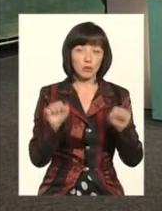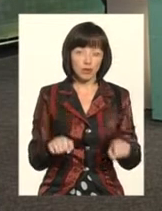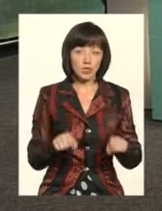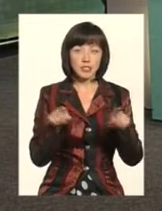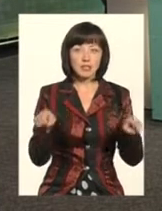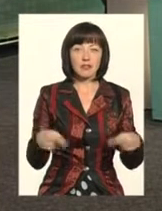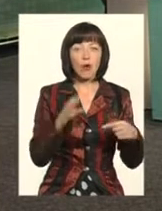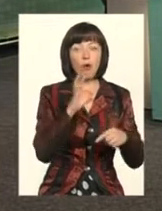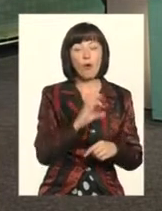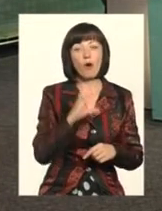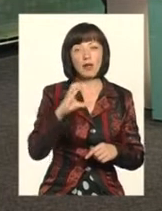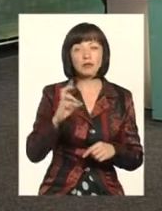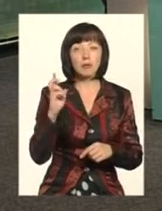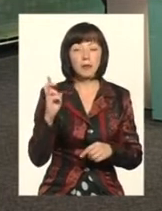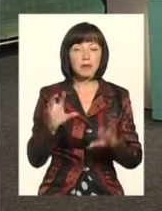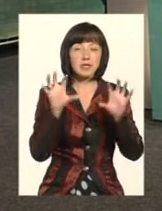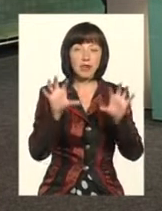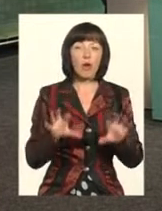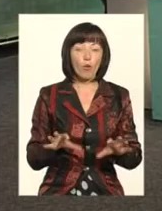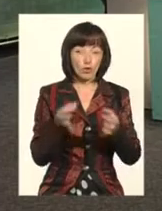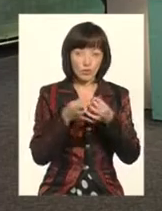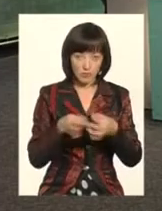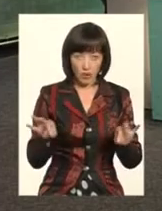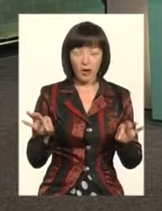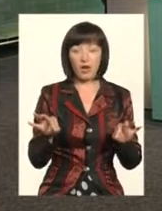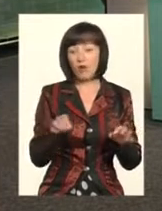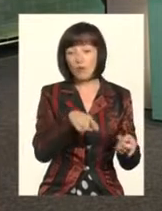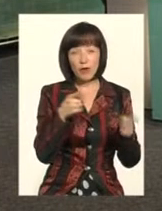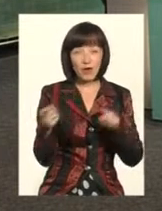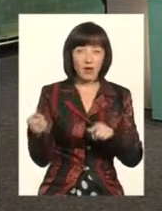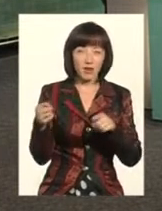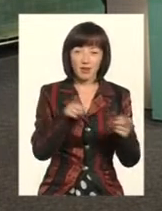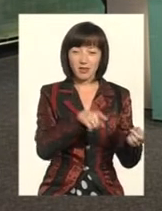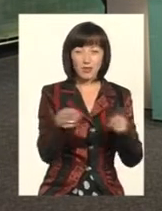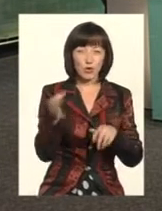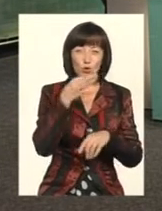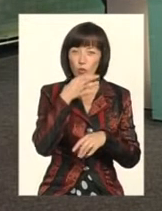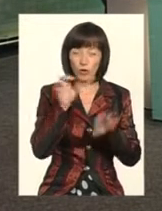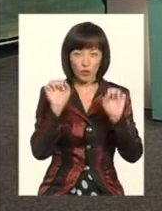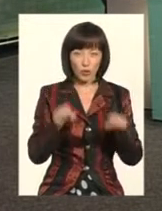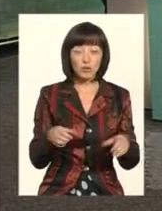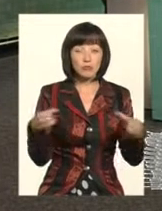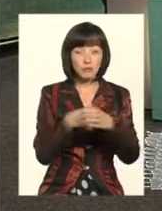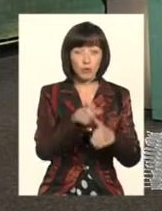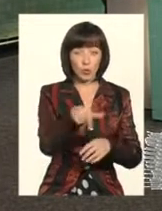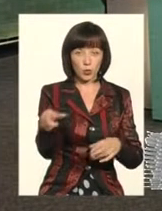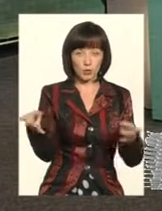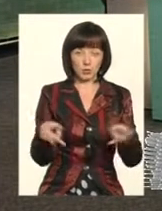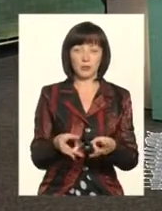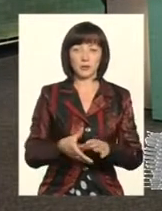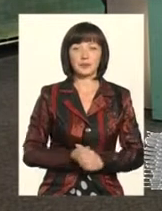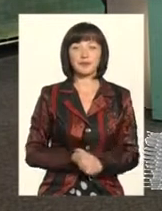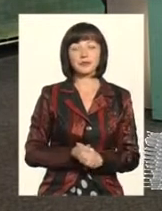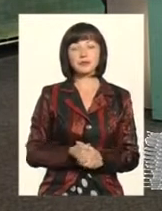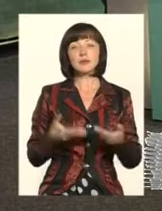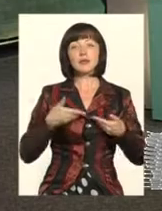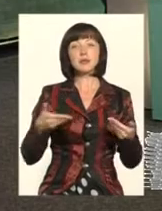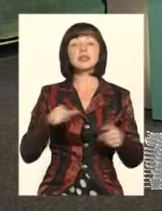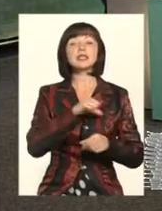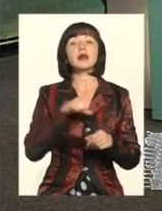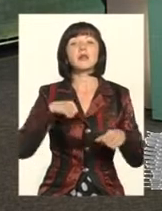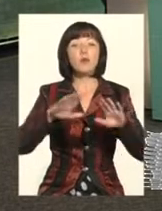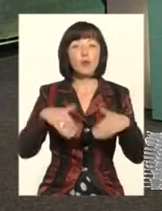створити це об'єднання. Закон дозволяє. І тоді переходити в любе від управління любі. Але ми самі навіть пропонуємо мешканцям багатьох будинків, що,